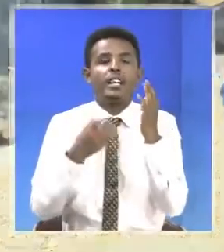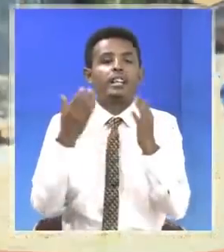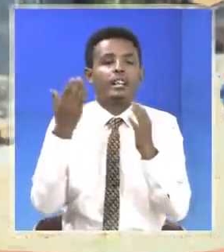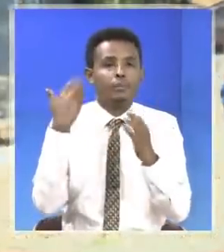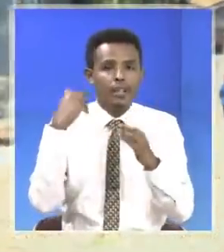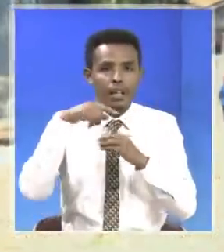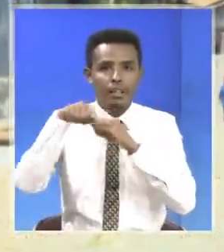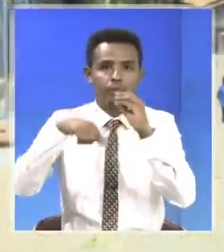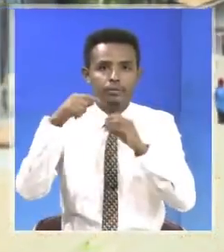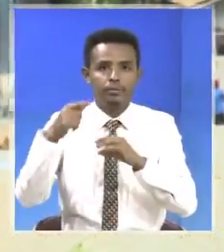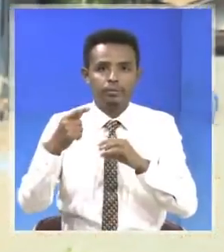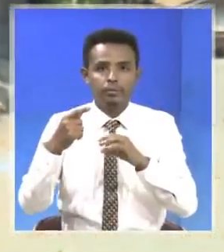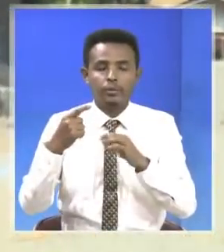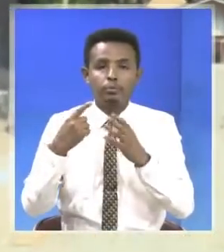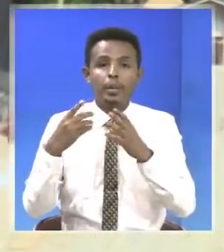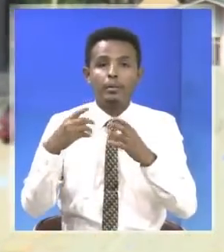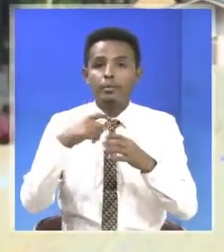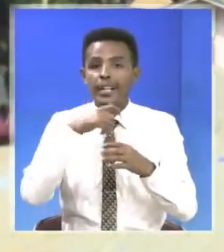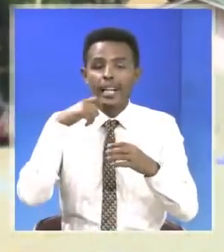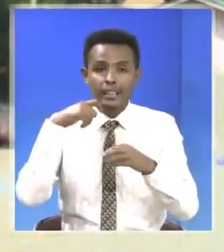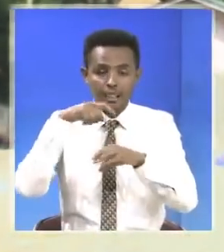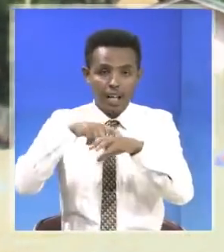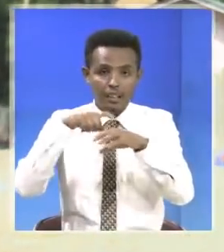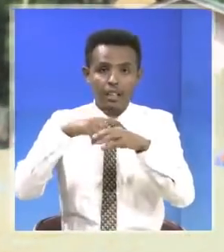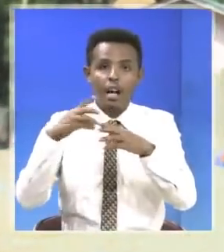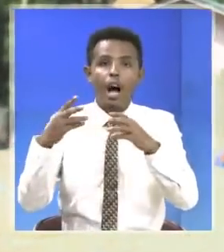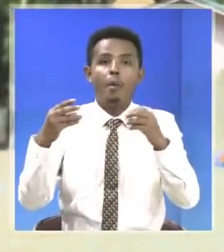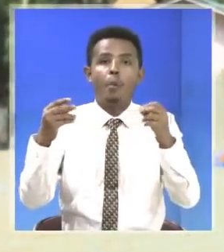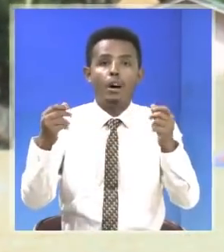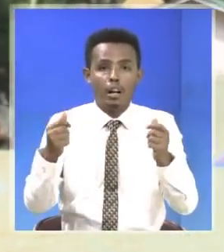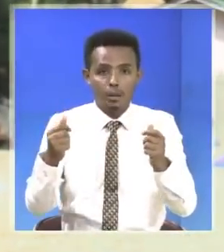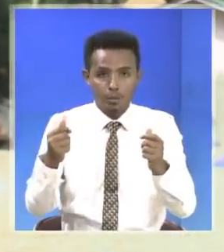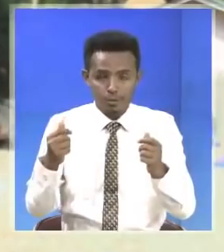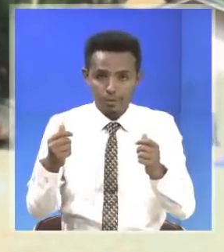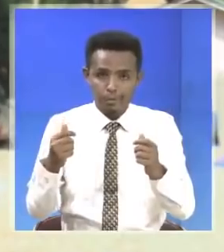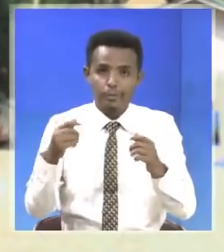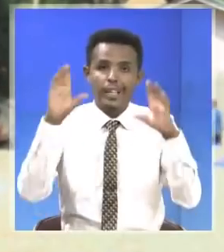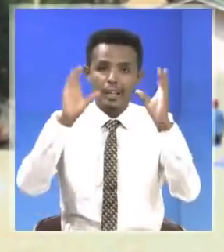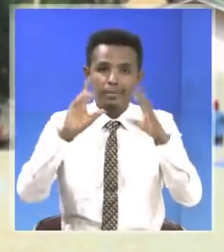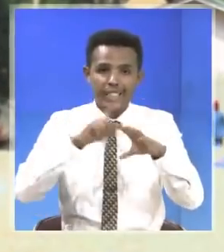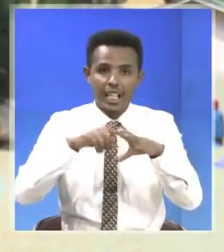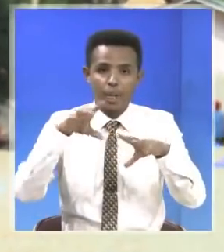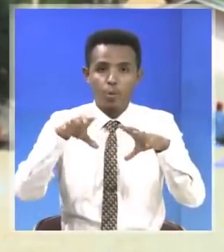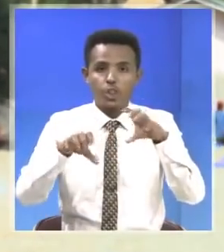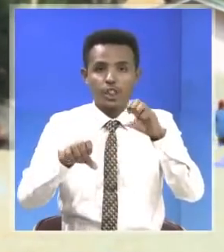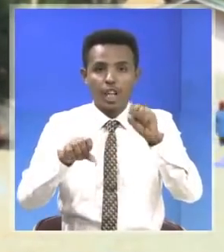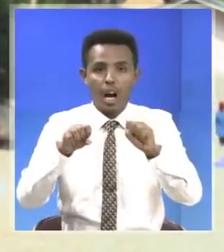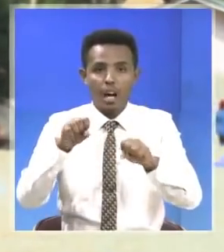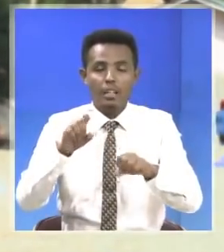ነው። በበጋ ሰዓት አቧራ ነው ይወላል። በክረምት ሰዓት ደግሞ ጭቃ ነው።